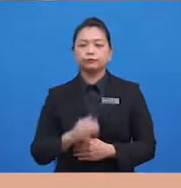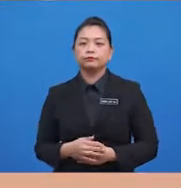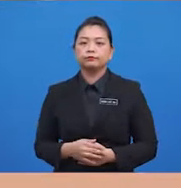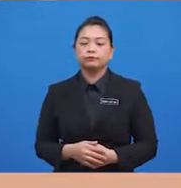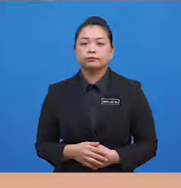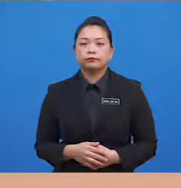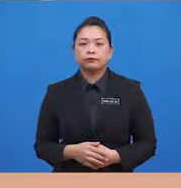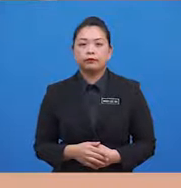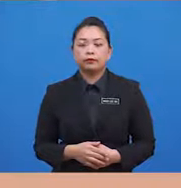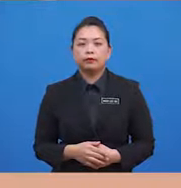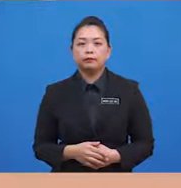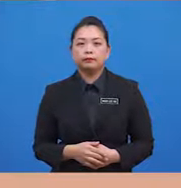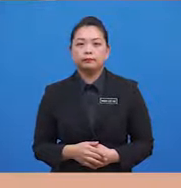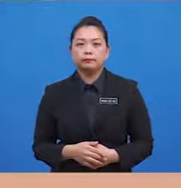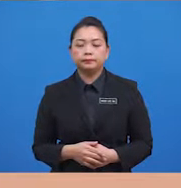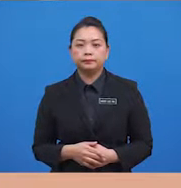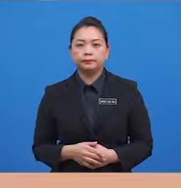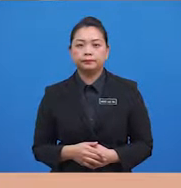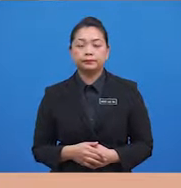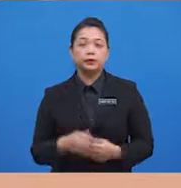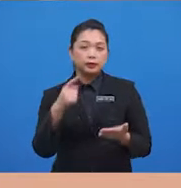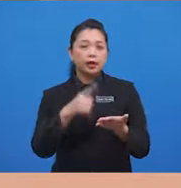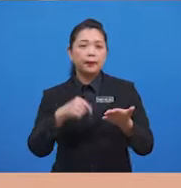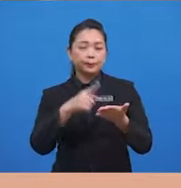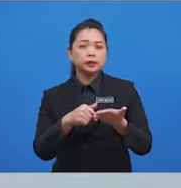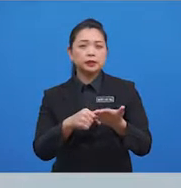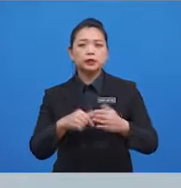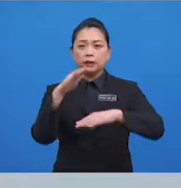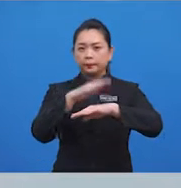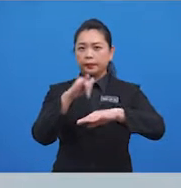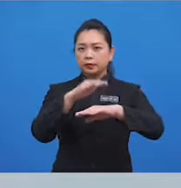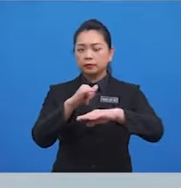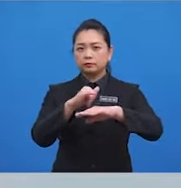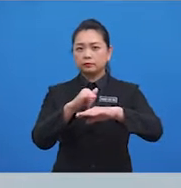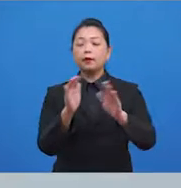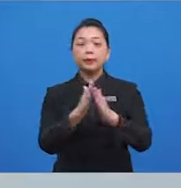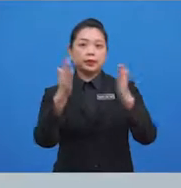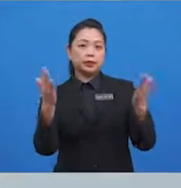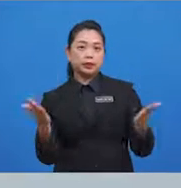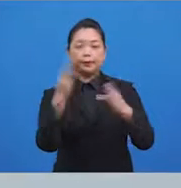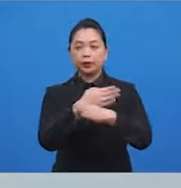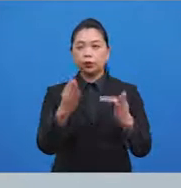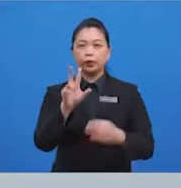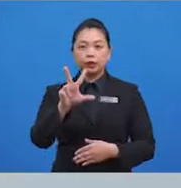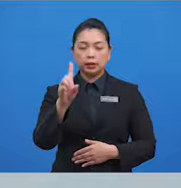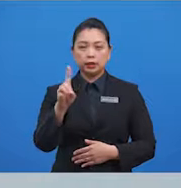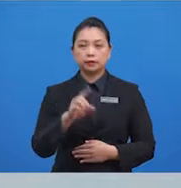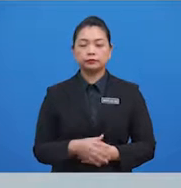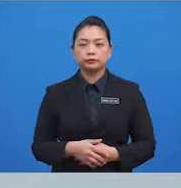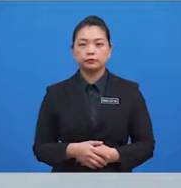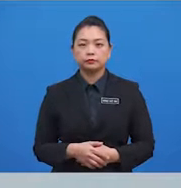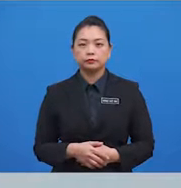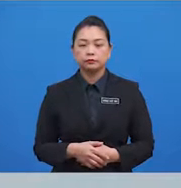Baiklah murid-murid, mari kita kenal pasti apa yang dikatakan bentangan bentuk 3D.